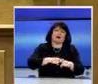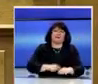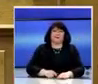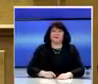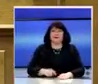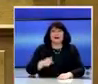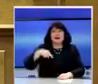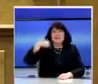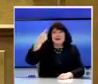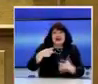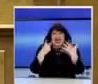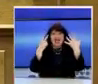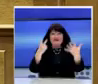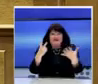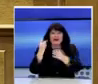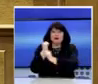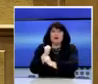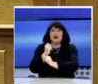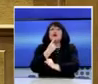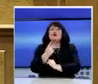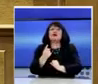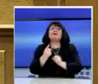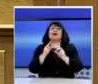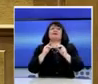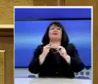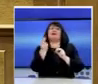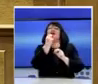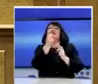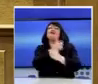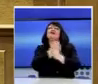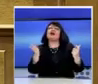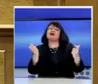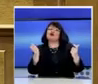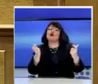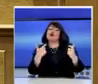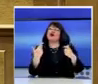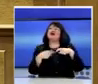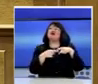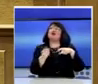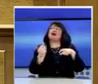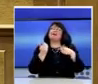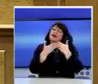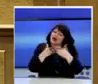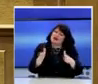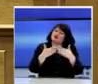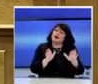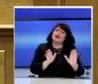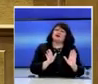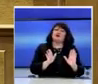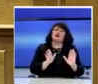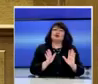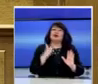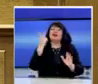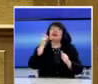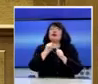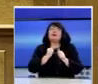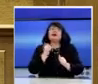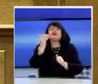ανακοίνωσε ότι θα ανοίξει η εστίαση πριν τα Χριστούγεννα. Τι έγινε τελικά, 2 μήνες